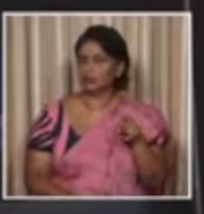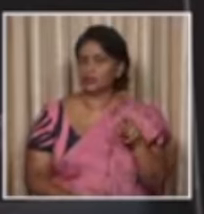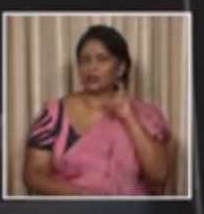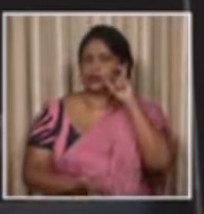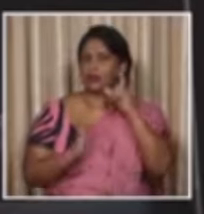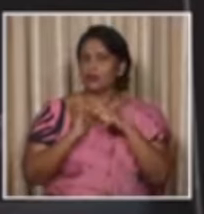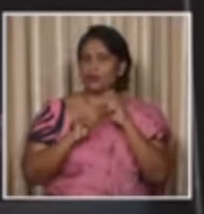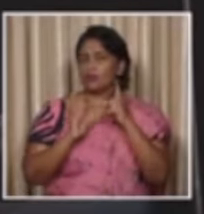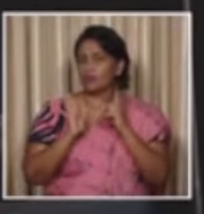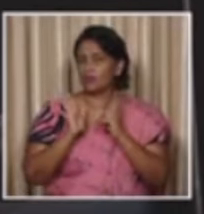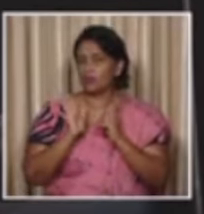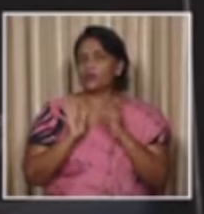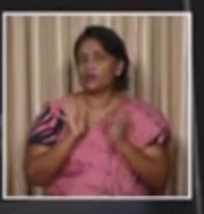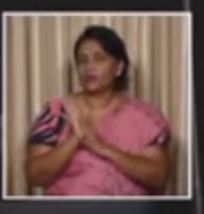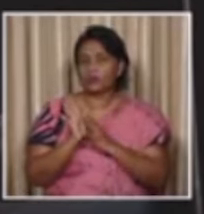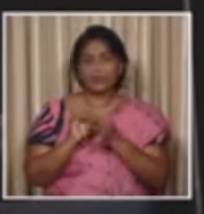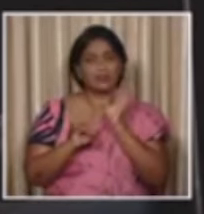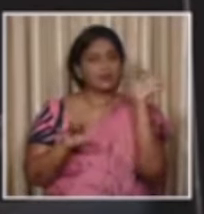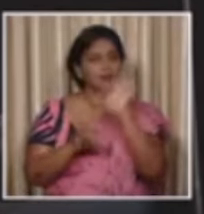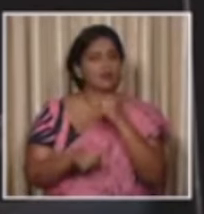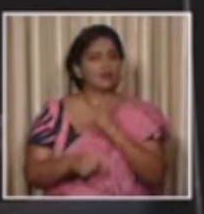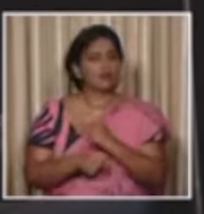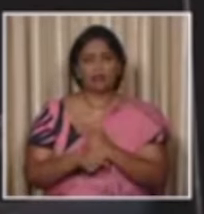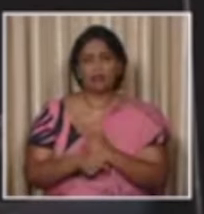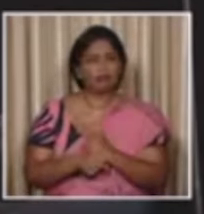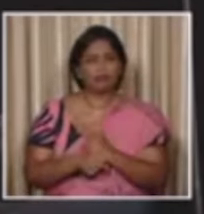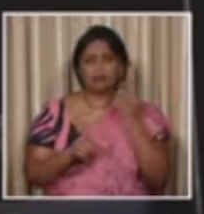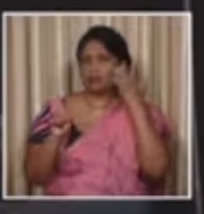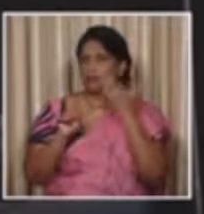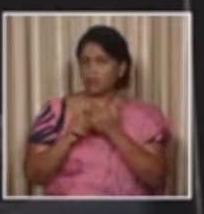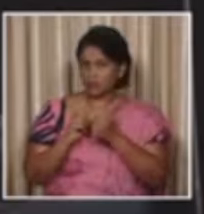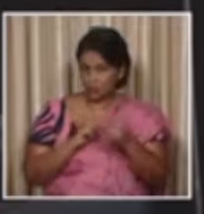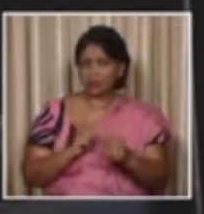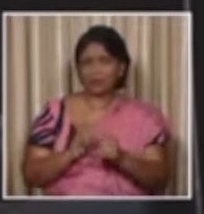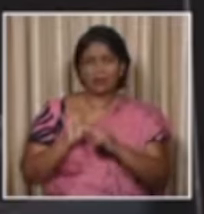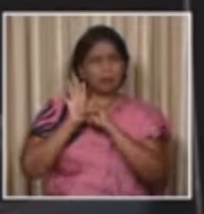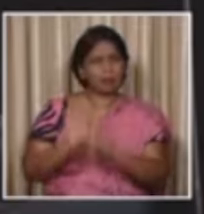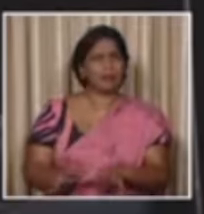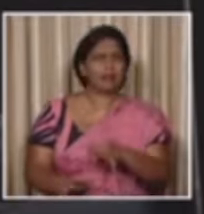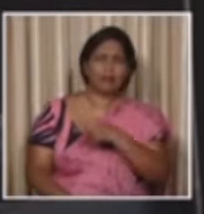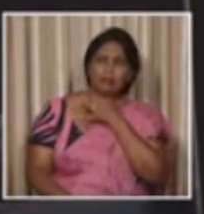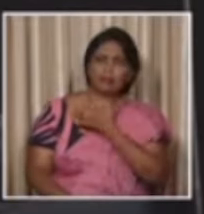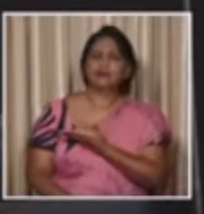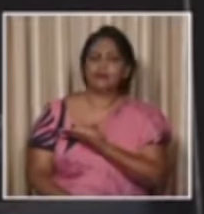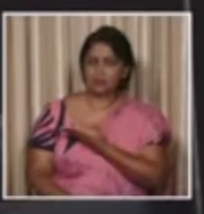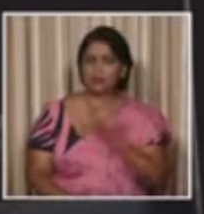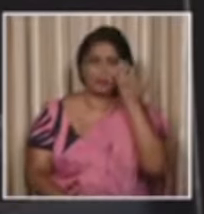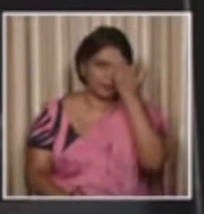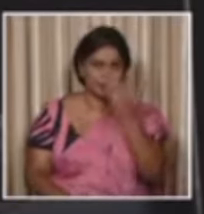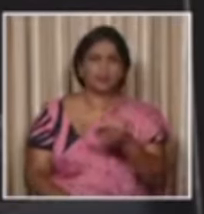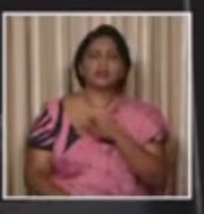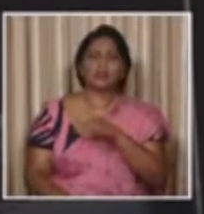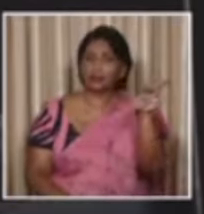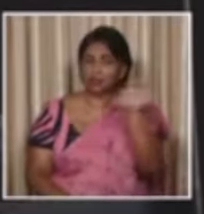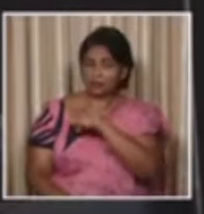කෝප් කමිටුවට පත් කරපු සභාපතිවරයා සම්බන්ධව රජයේ පැත්තේ මොකක් හරි තීන්දුවක් ගන්නවද? මේක හැල්ලුවට ලක් වෙලා තියෙන්නේ. ඉතින් කරුණාකරලා ඒ